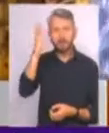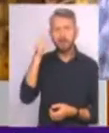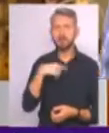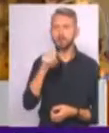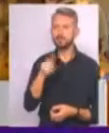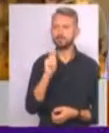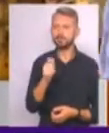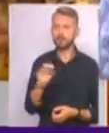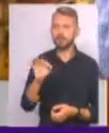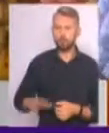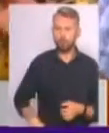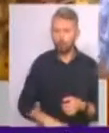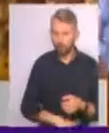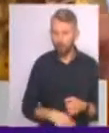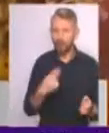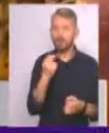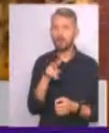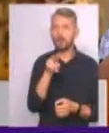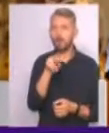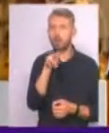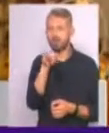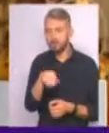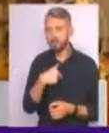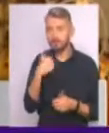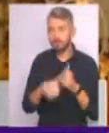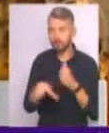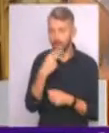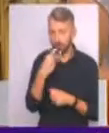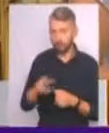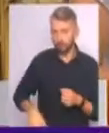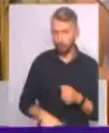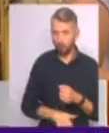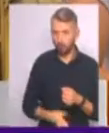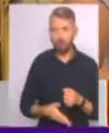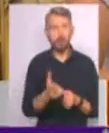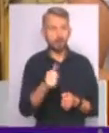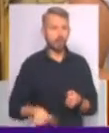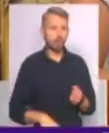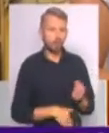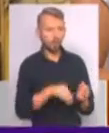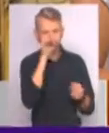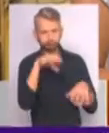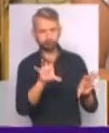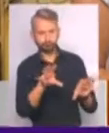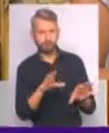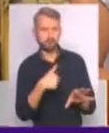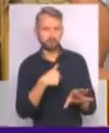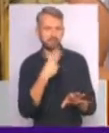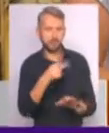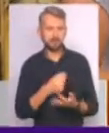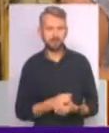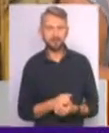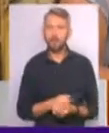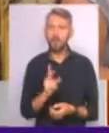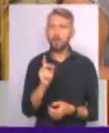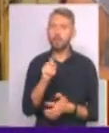питання щодо ніг. Якраз целлюлит ми частіше всього бачимо на ногах. На ногах, ноги, ягодицы. Так, так, так. І це може бути якраз такою. І друге питання